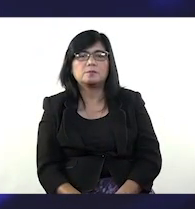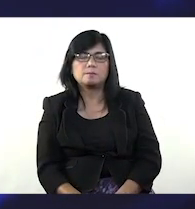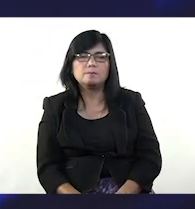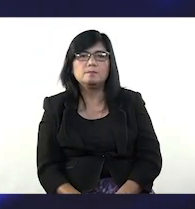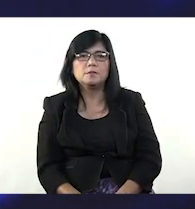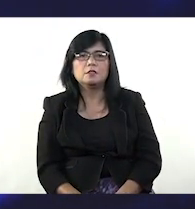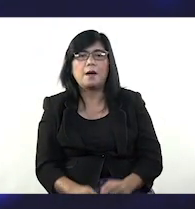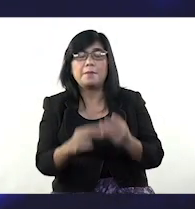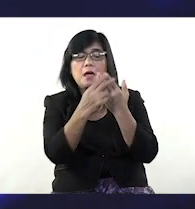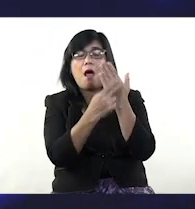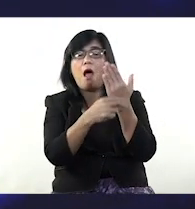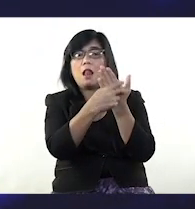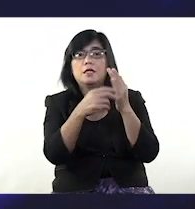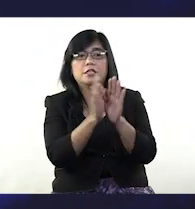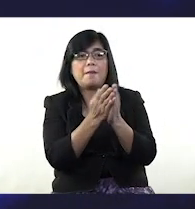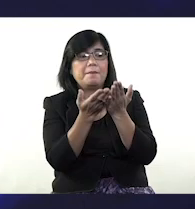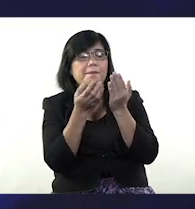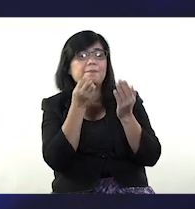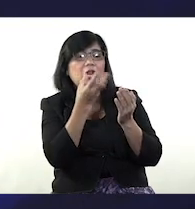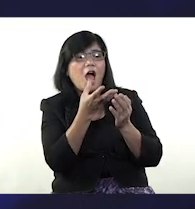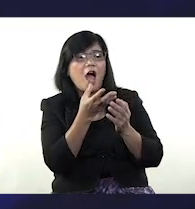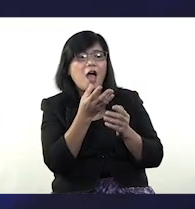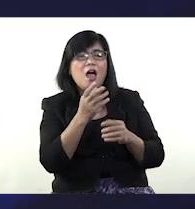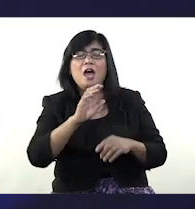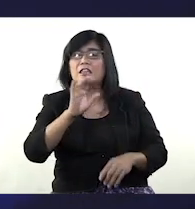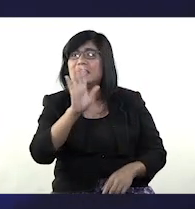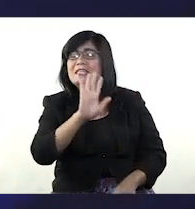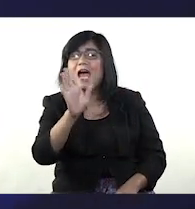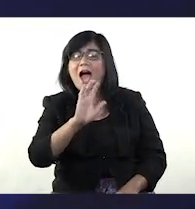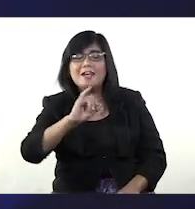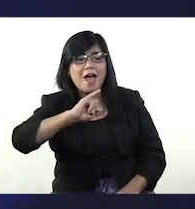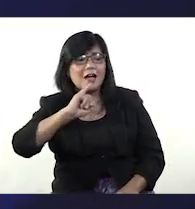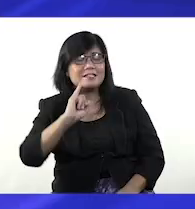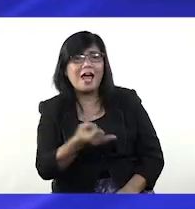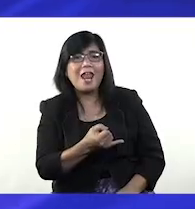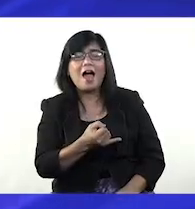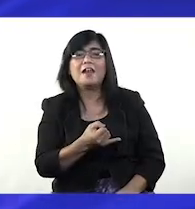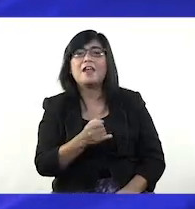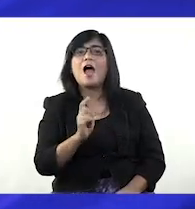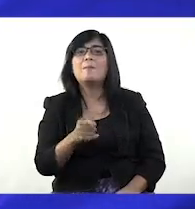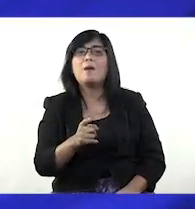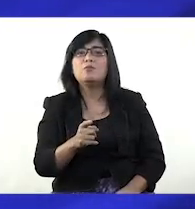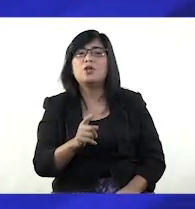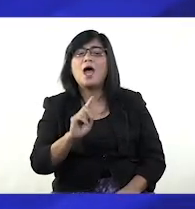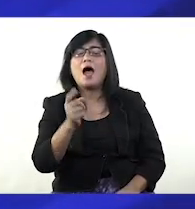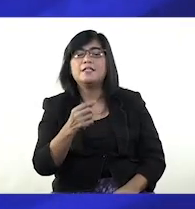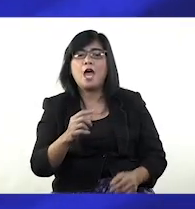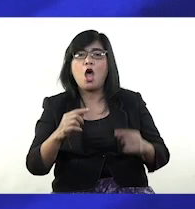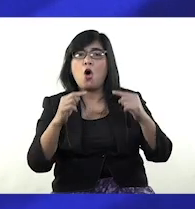Hai tapi Alkitab bilang tidak dijumpai kesalahan apapun kecuali dalam hubungannya dengan Tuhan